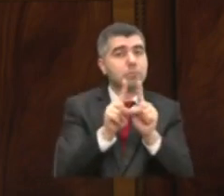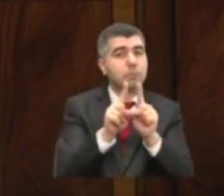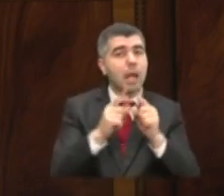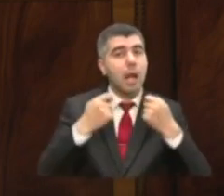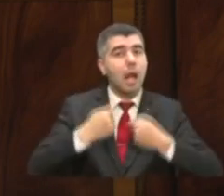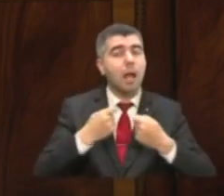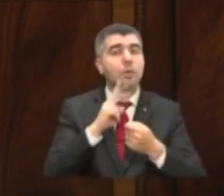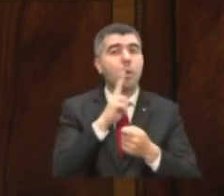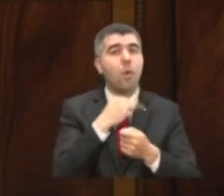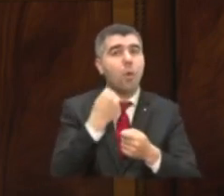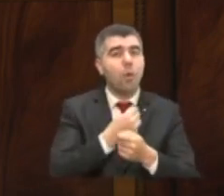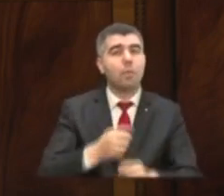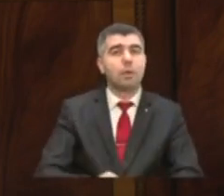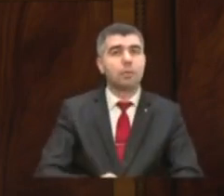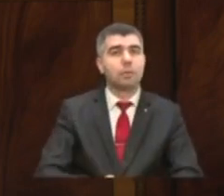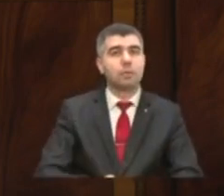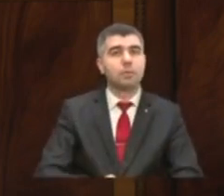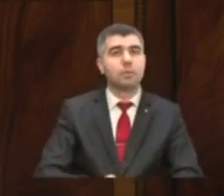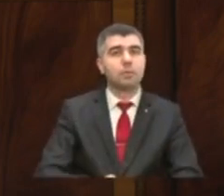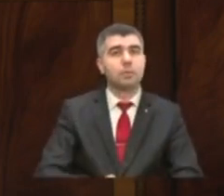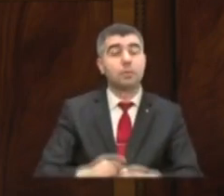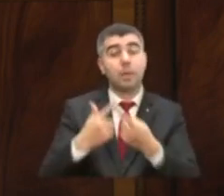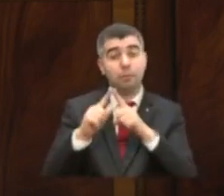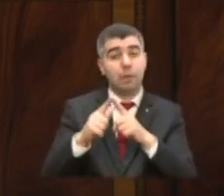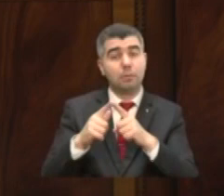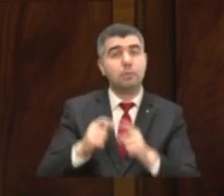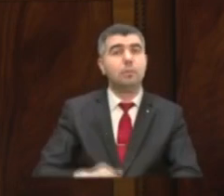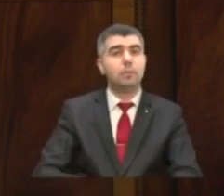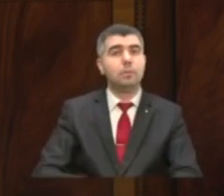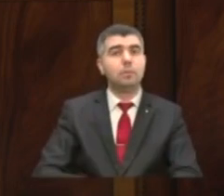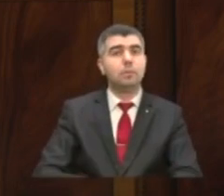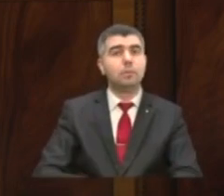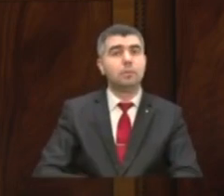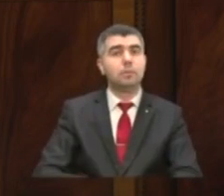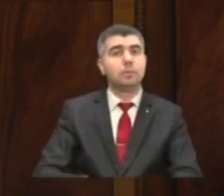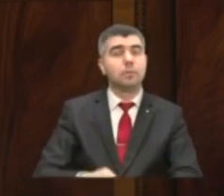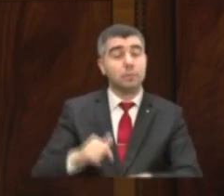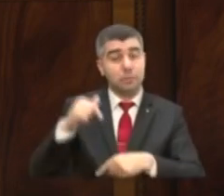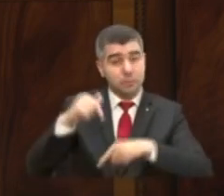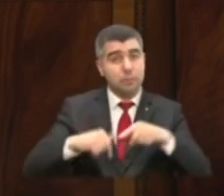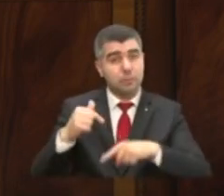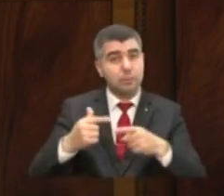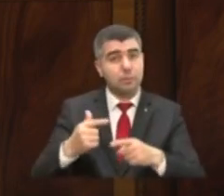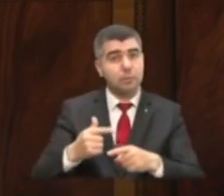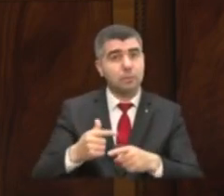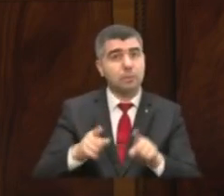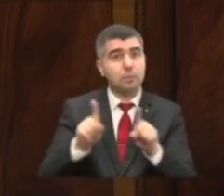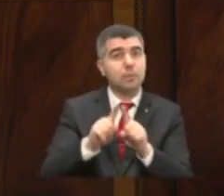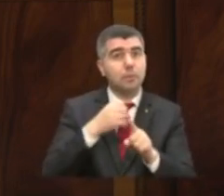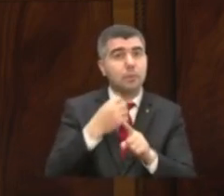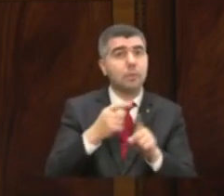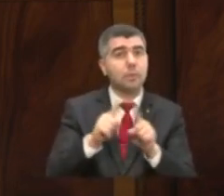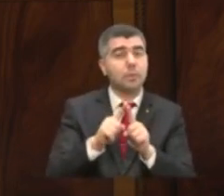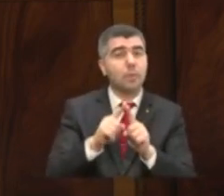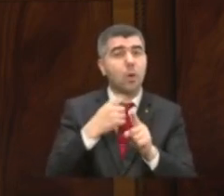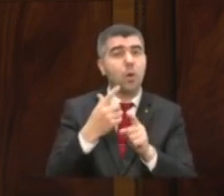باش يتفتكوا هذه المشاكل. ناهيك السيد الرئيس، كاين قطاعات سيارات الاجره